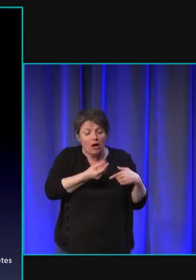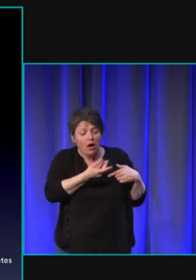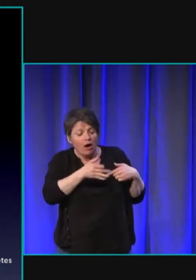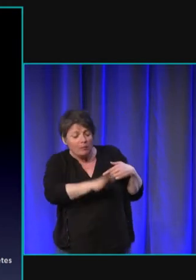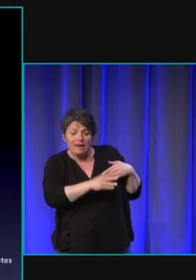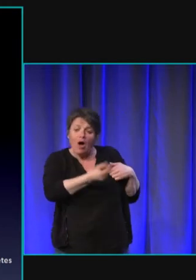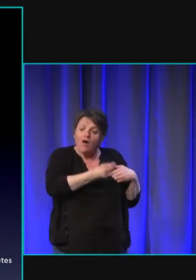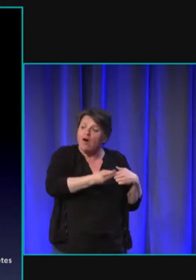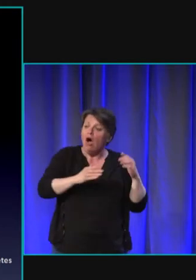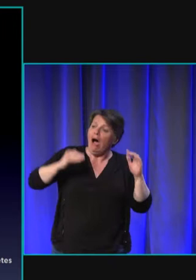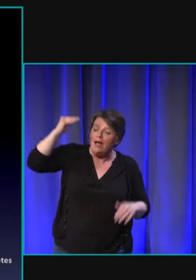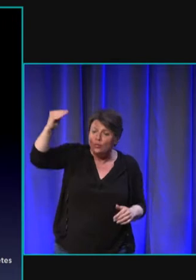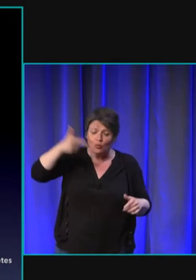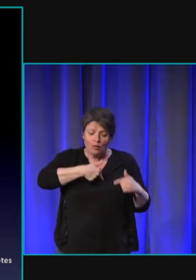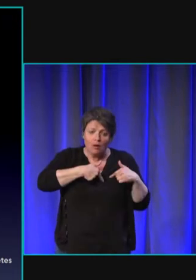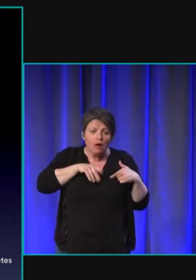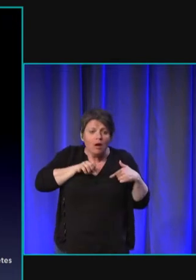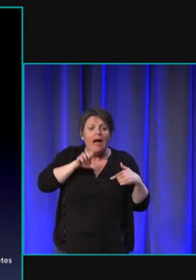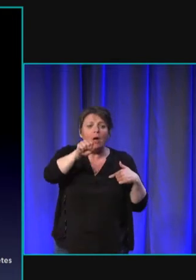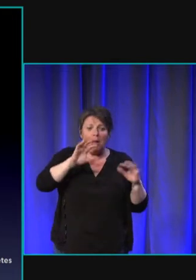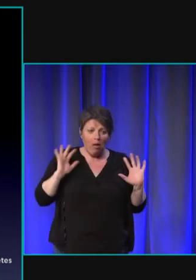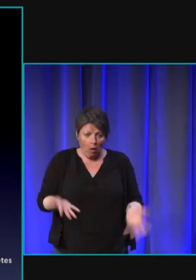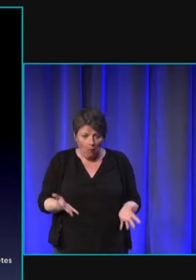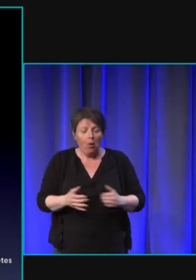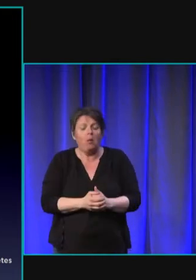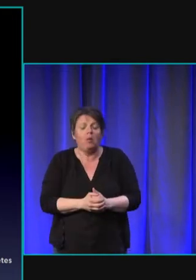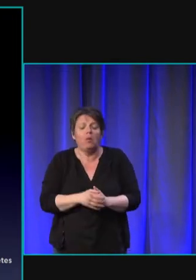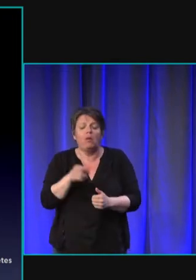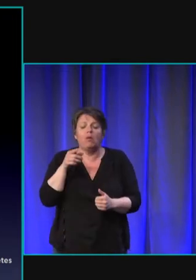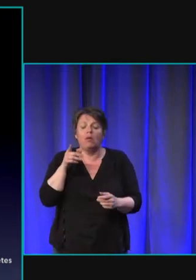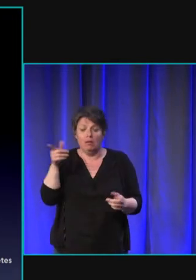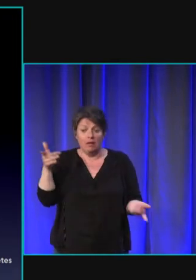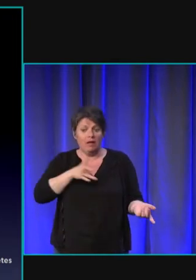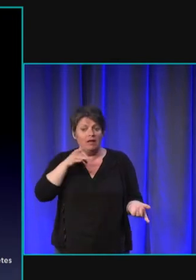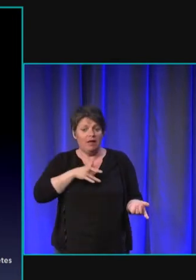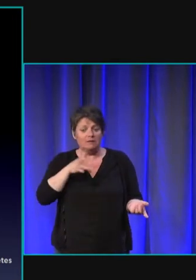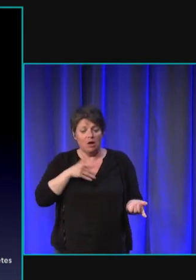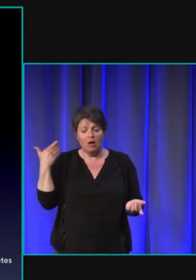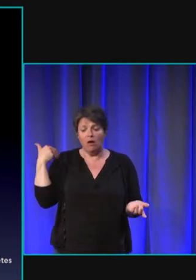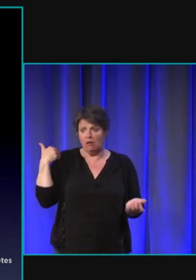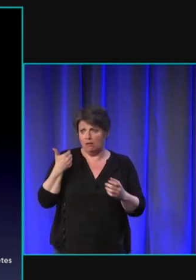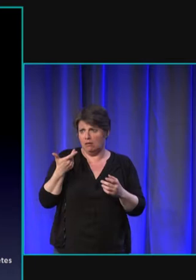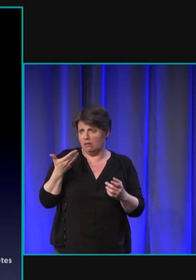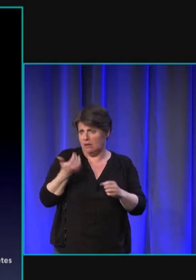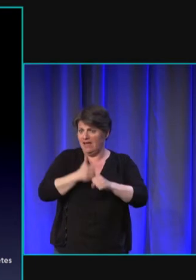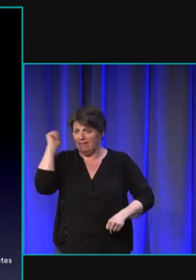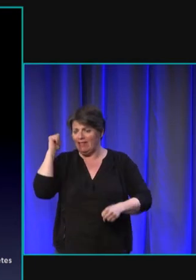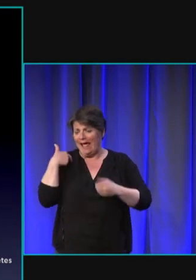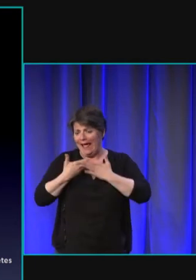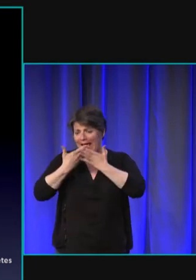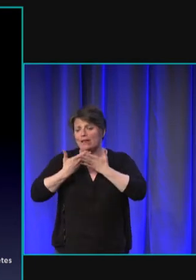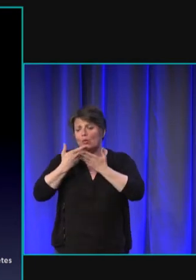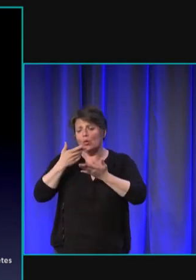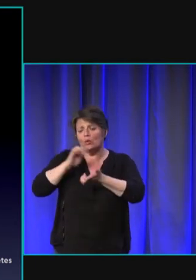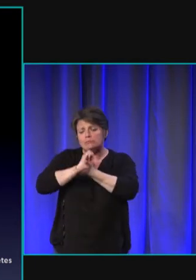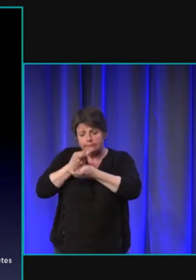enfants, les adultes et les athlètes. Alors, ce qui est intéressant de l'étude qu'on a pu publier l'année dernière,